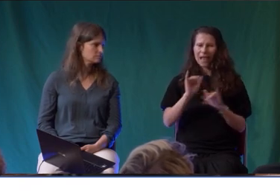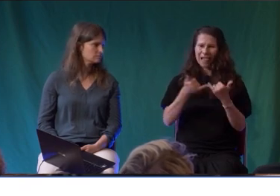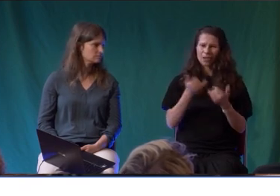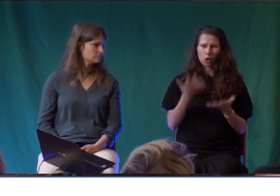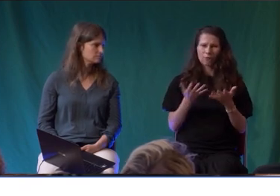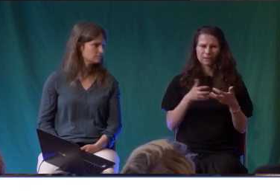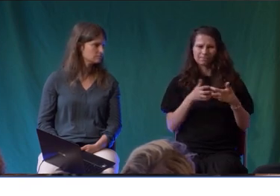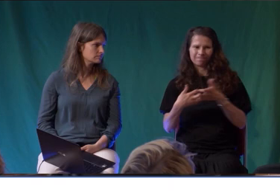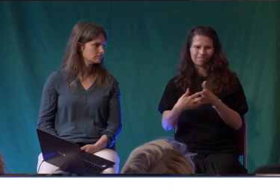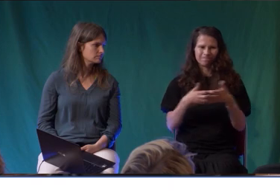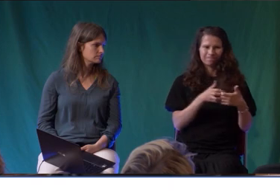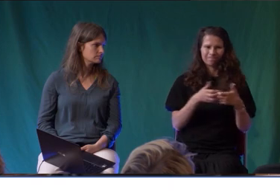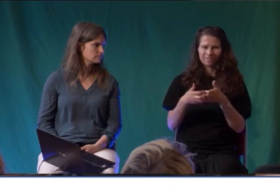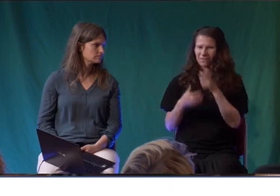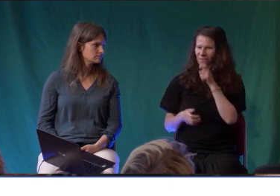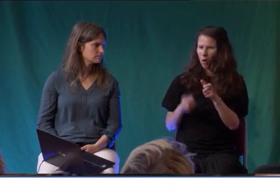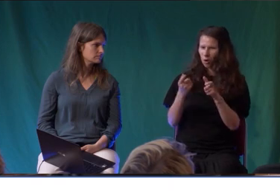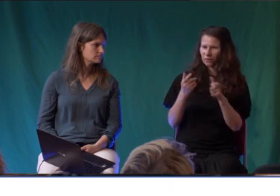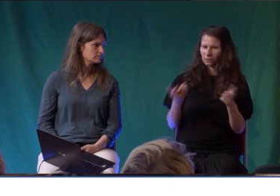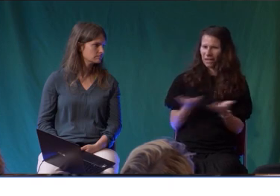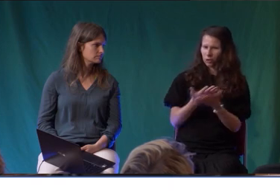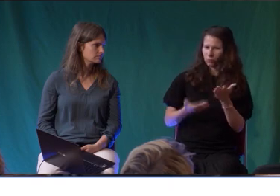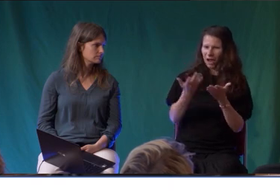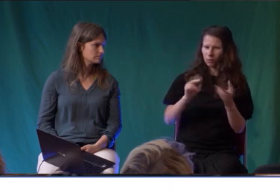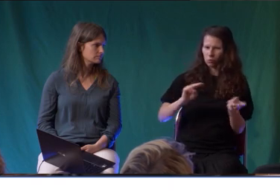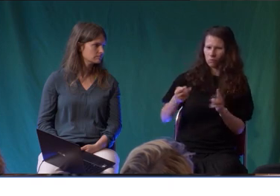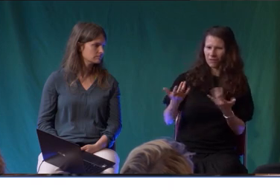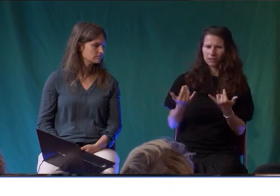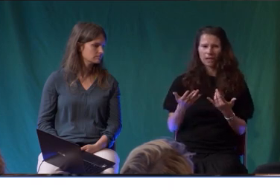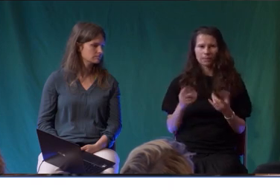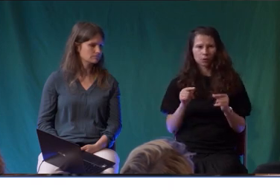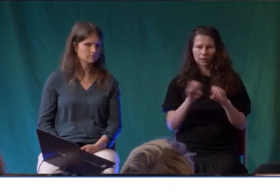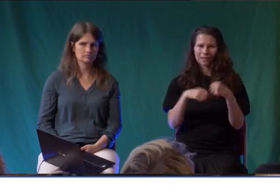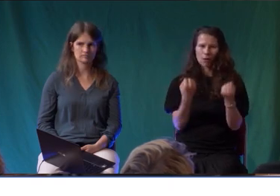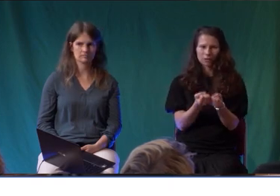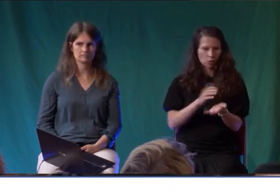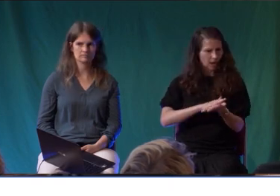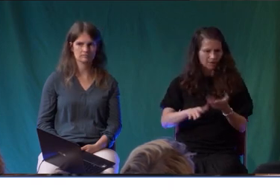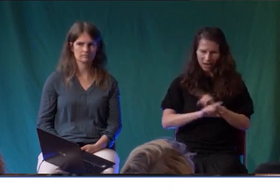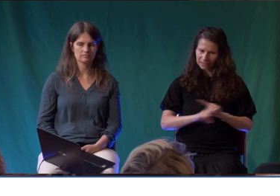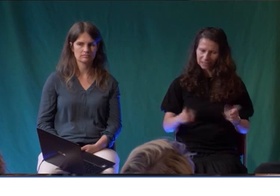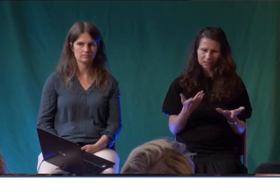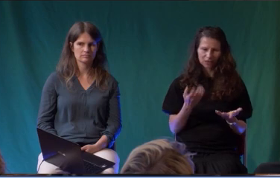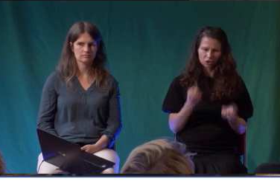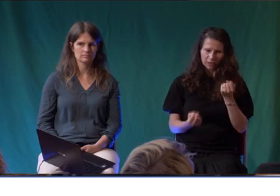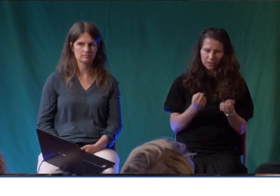was wie kann man Spannungsfeld beschreiben also es ist nicht ganz es ist keine einfache Situation man man